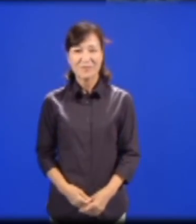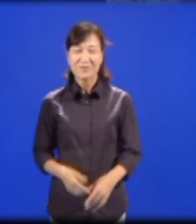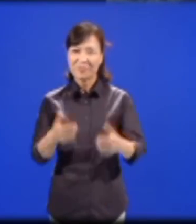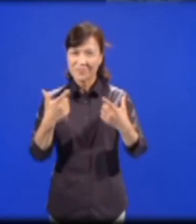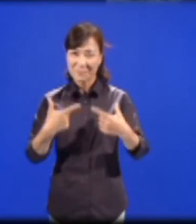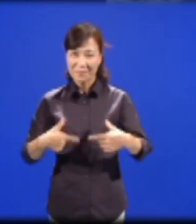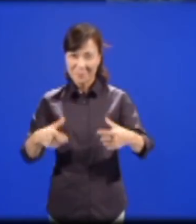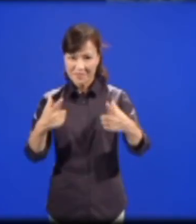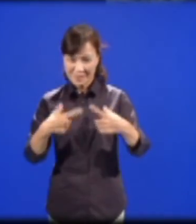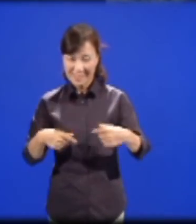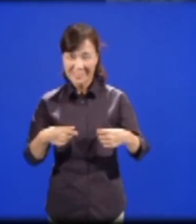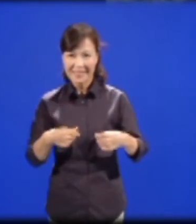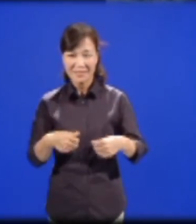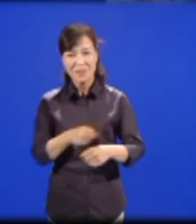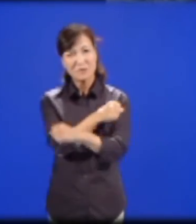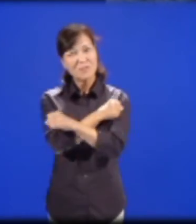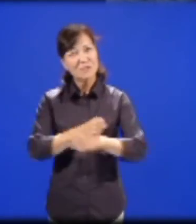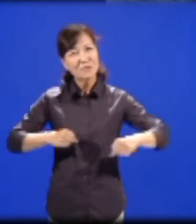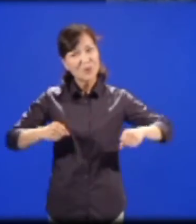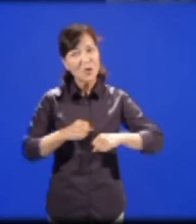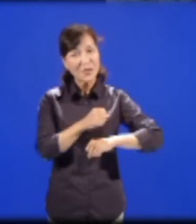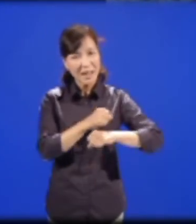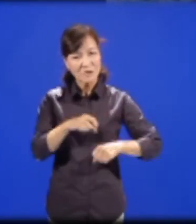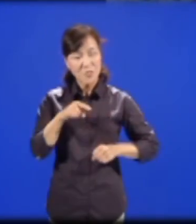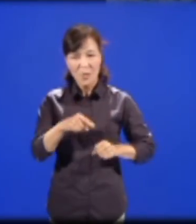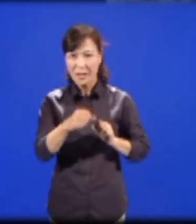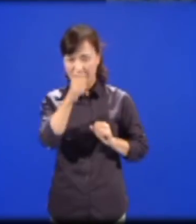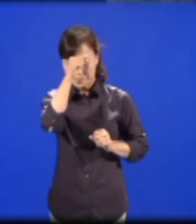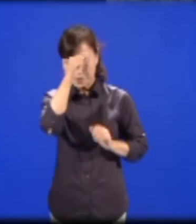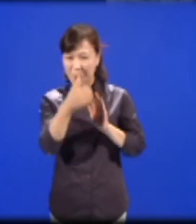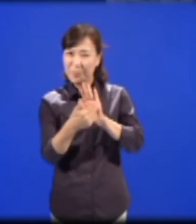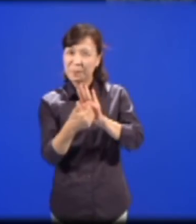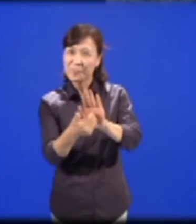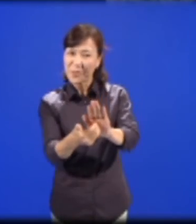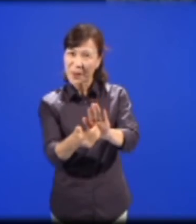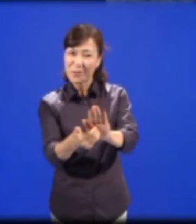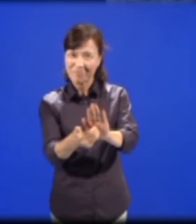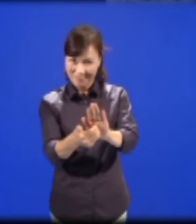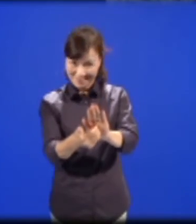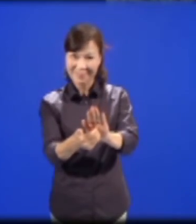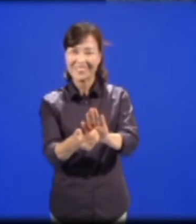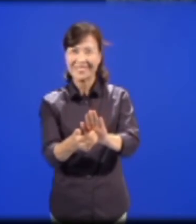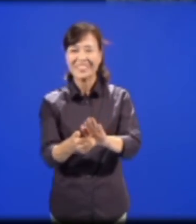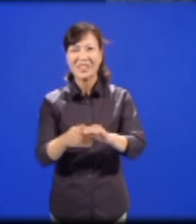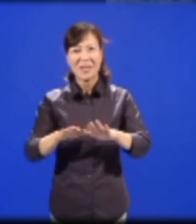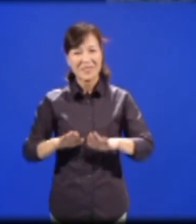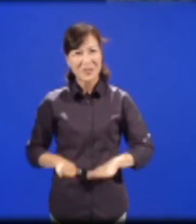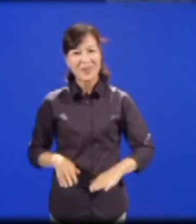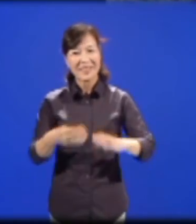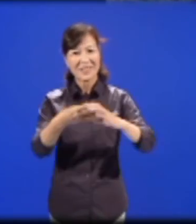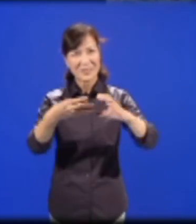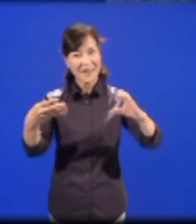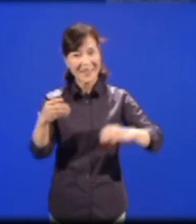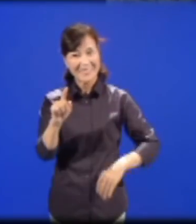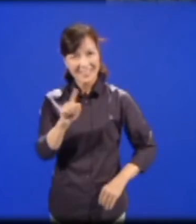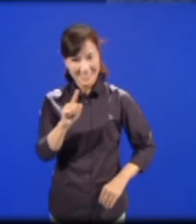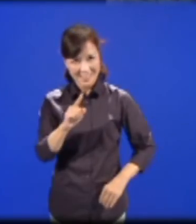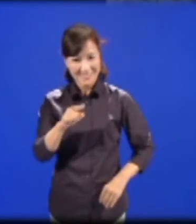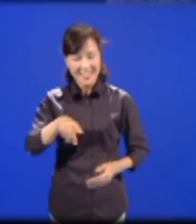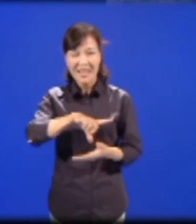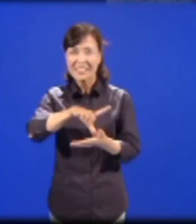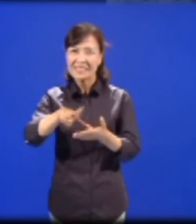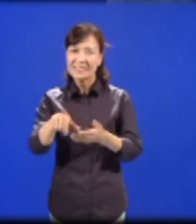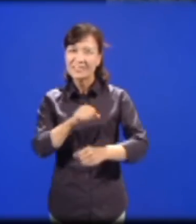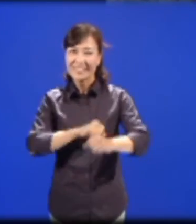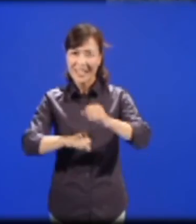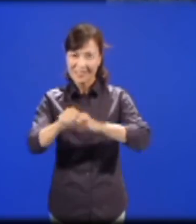普段から簡単な運動をすることでいろいろな予防につながるんですよ。ということで今回は地域で取